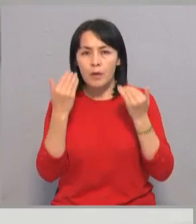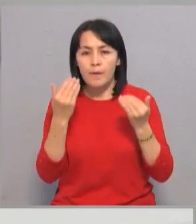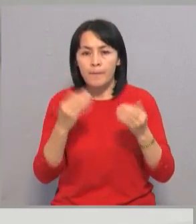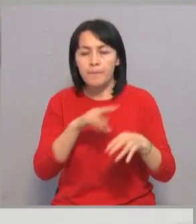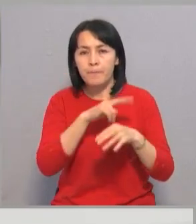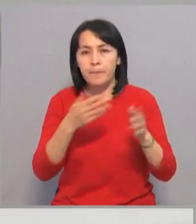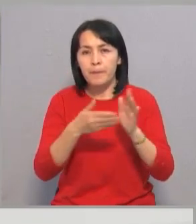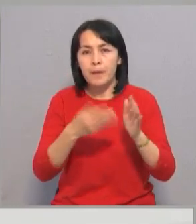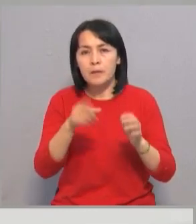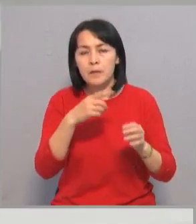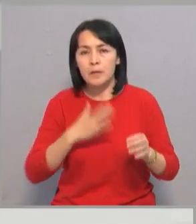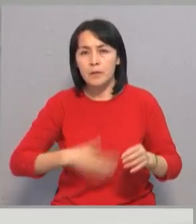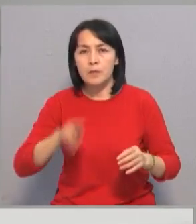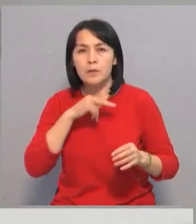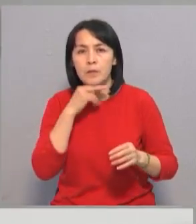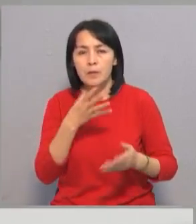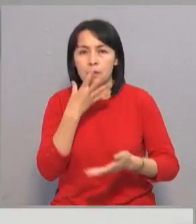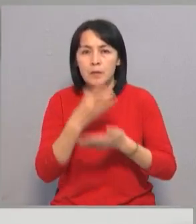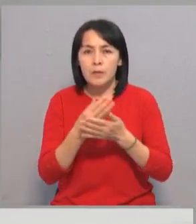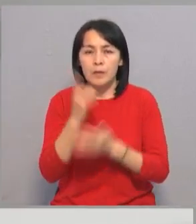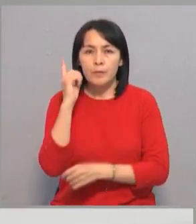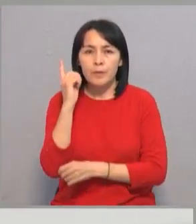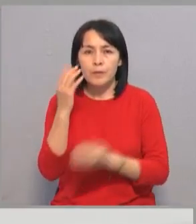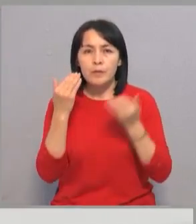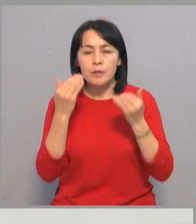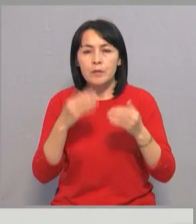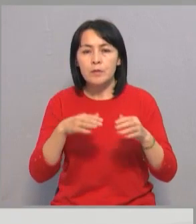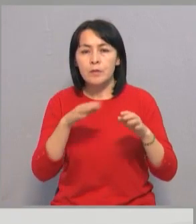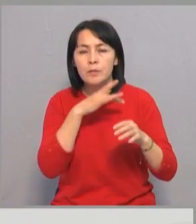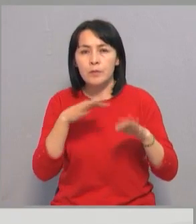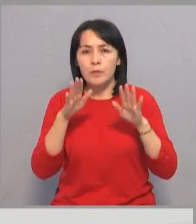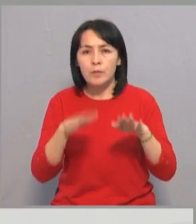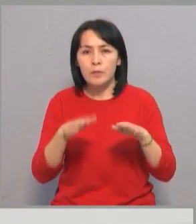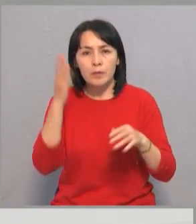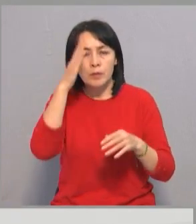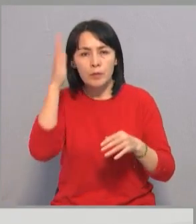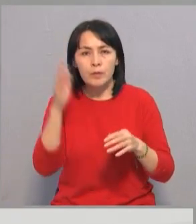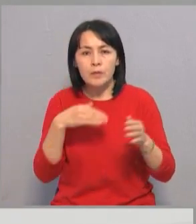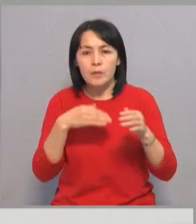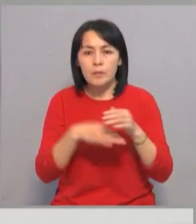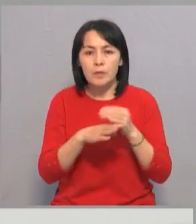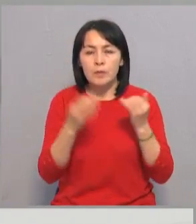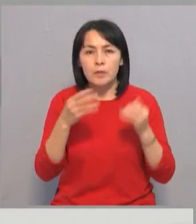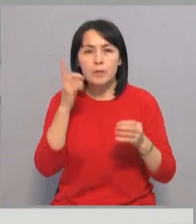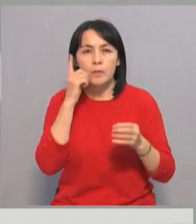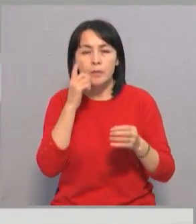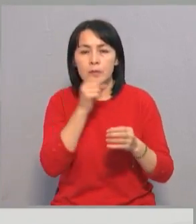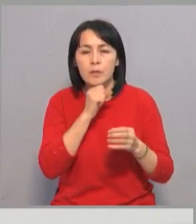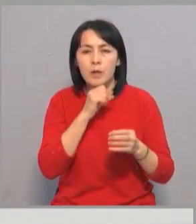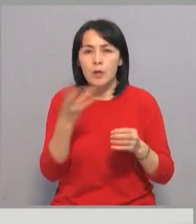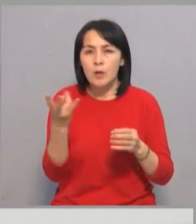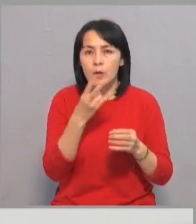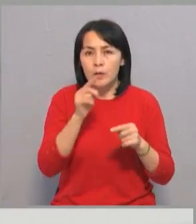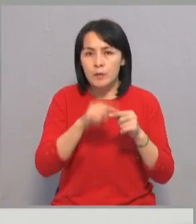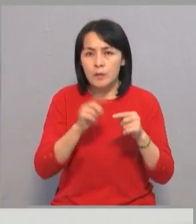Правоохранители призывают граждан быть внимательными к своим ценным вещам в общественных местах. В случае, если не удалось избежать пропажи и телефон похищен,